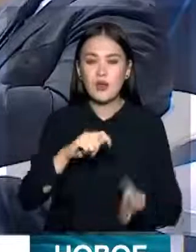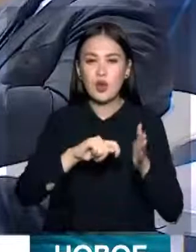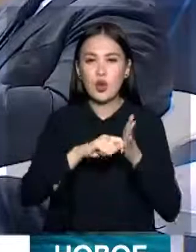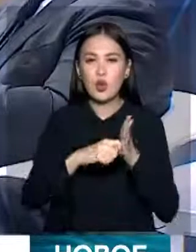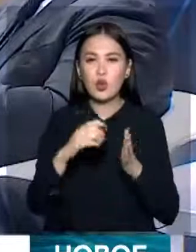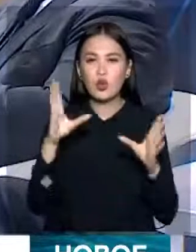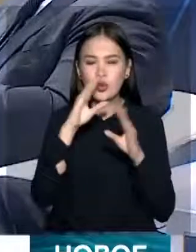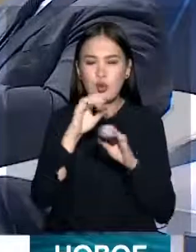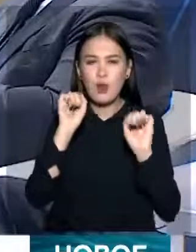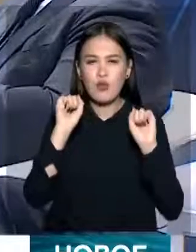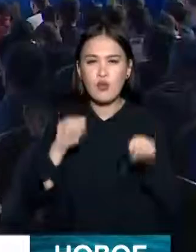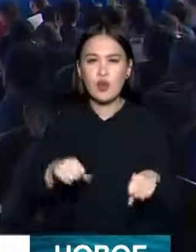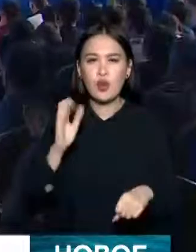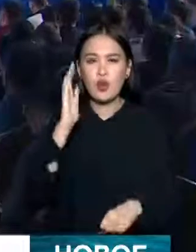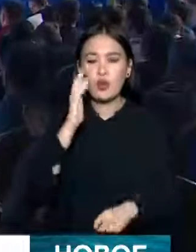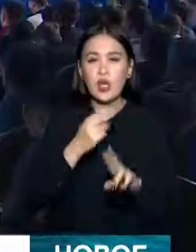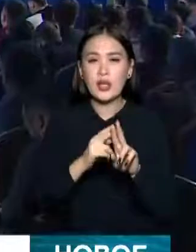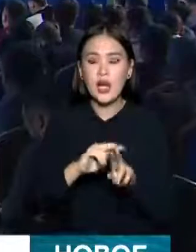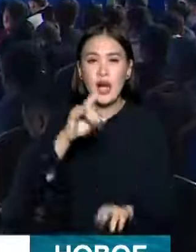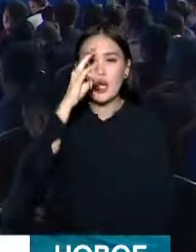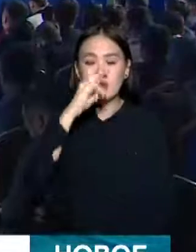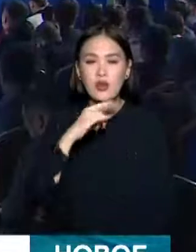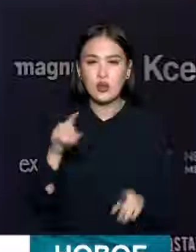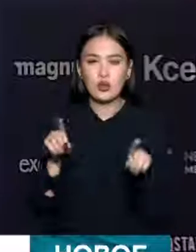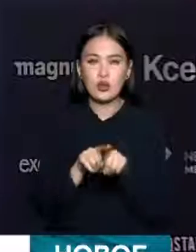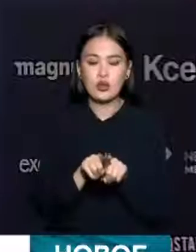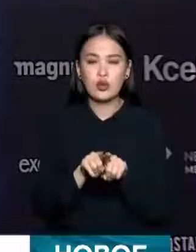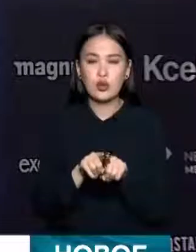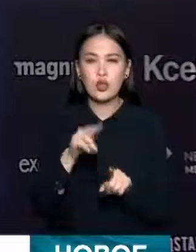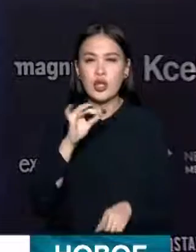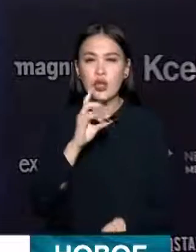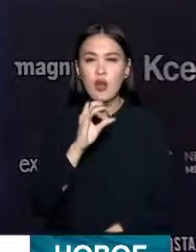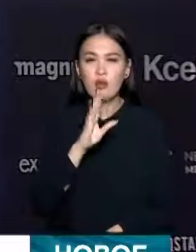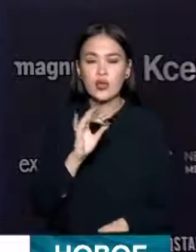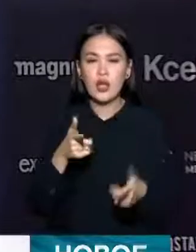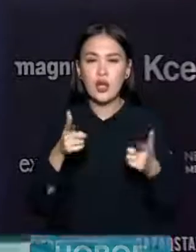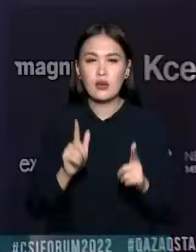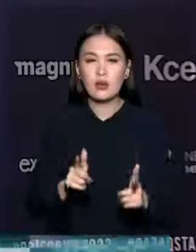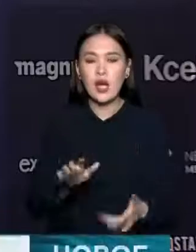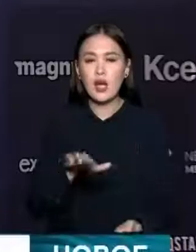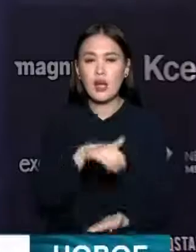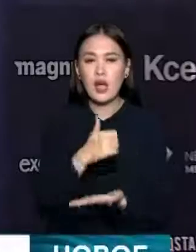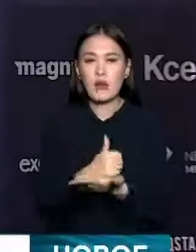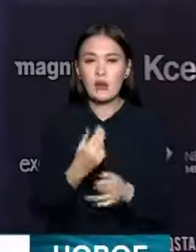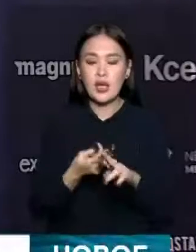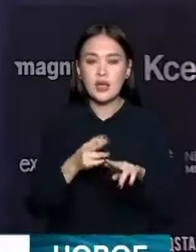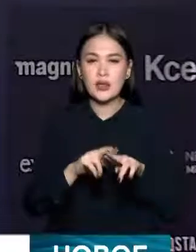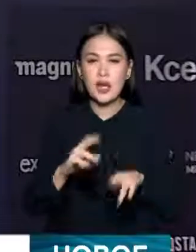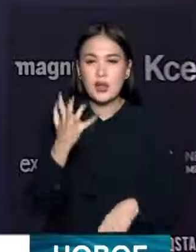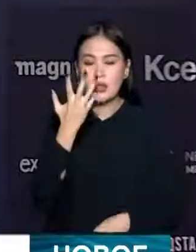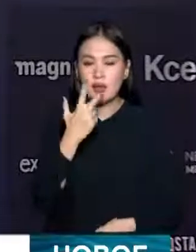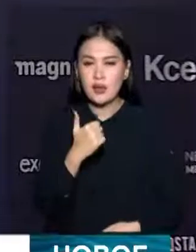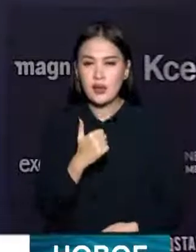успеху. Согласны с ним и казахстанские чиновники. Главное – это